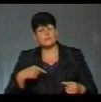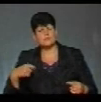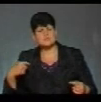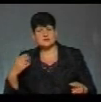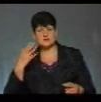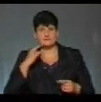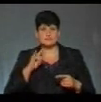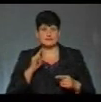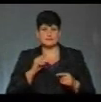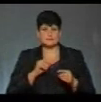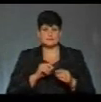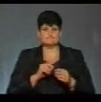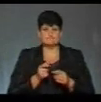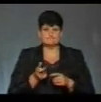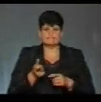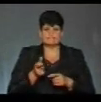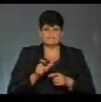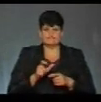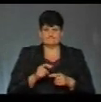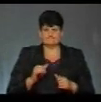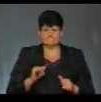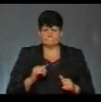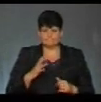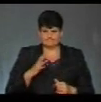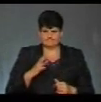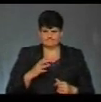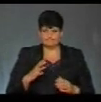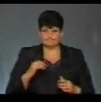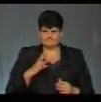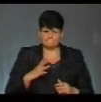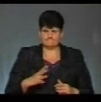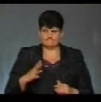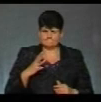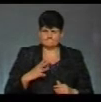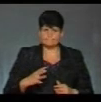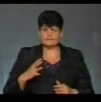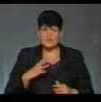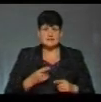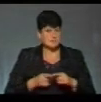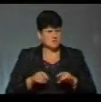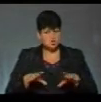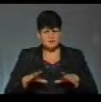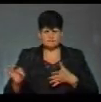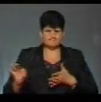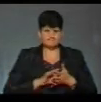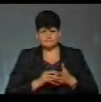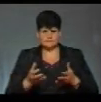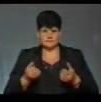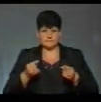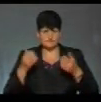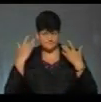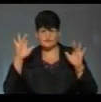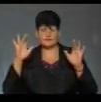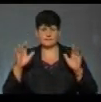дитини наростає напруга, так, коли і це рішення може бути прийнято достатньо спонтанно, може навіть не завжди